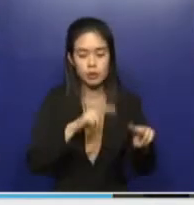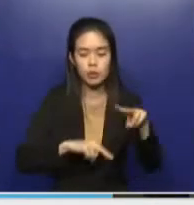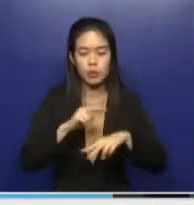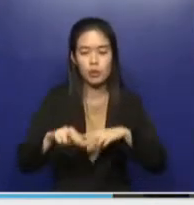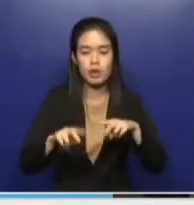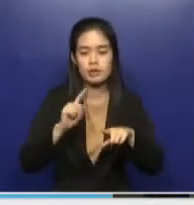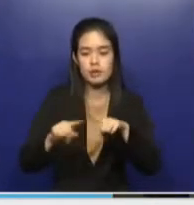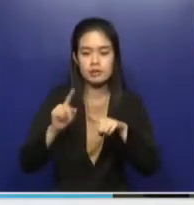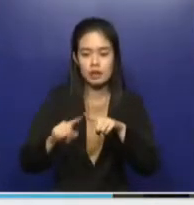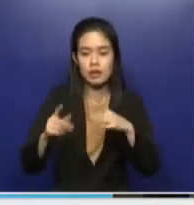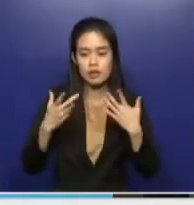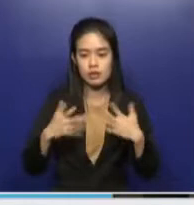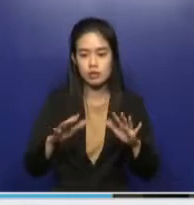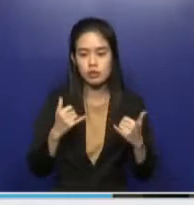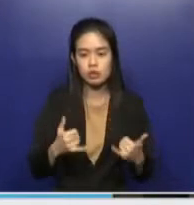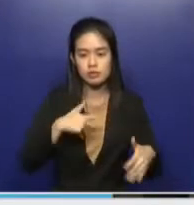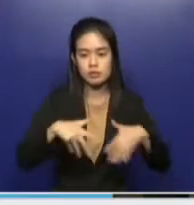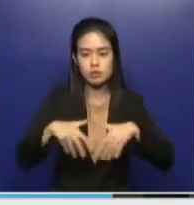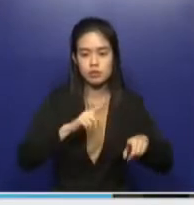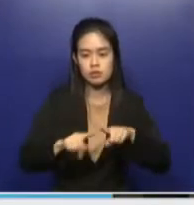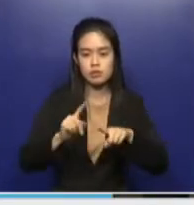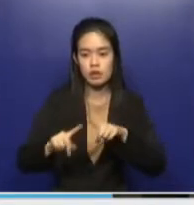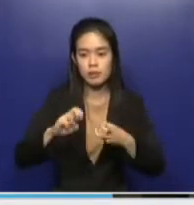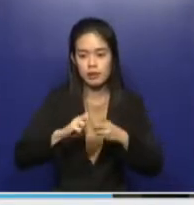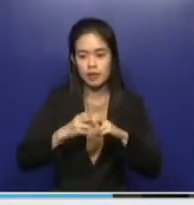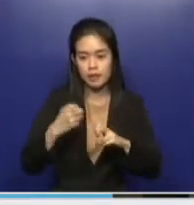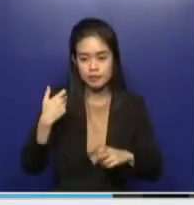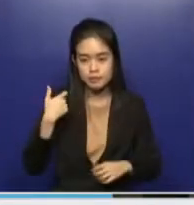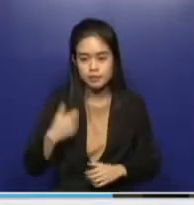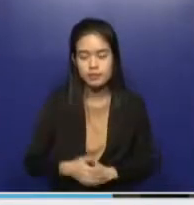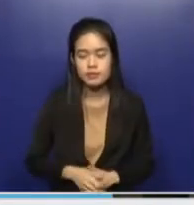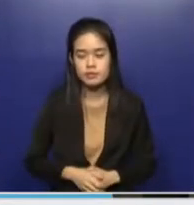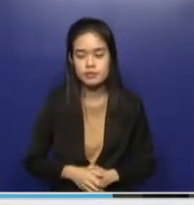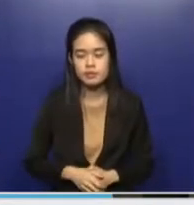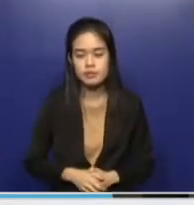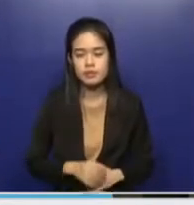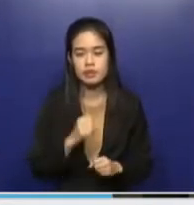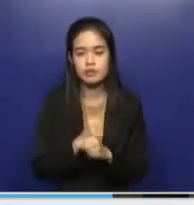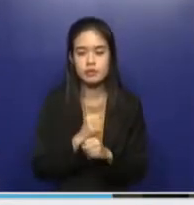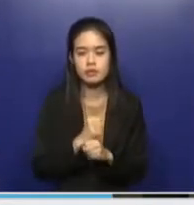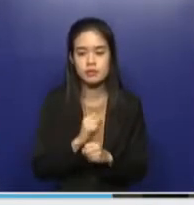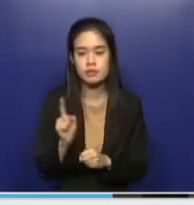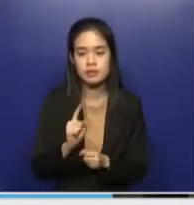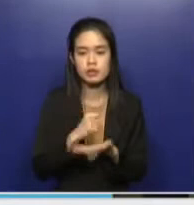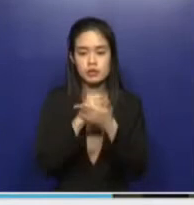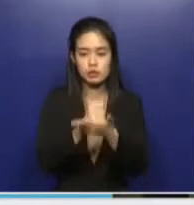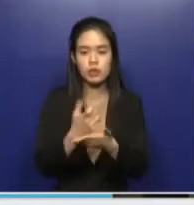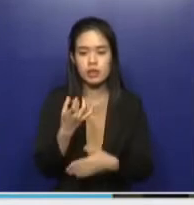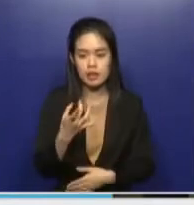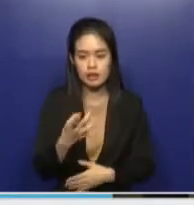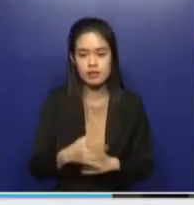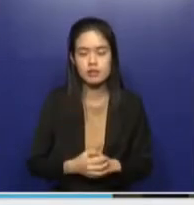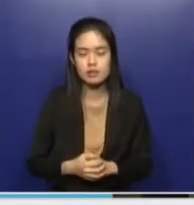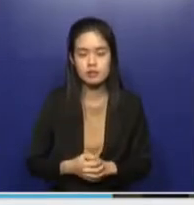ทางเศรษฐกิจที่ประชาชนกำลังเผชิญอยู่นั้นเป็นอย่างไรในสภาแห่งนี้เราได้ยินเสียงสะ